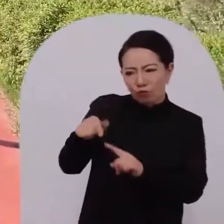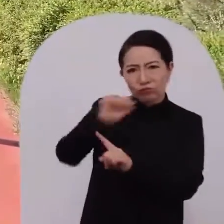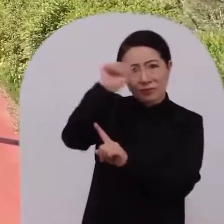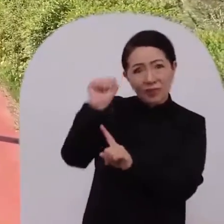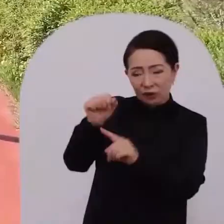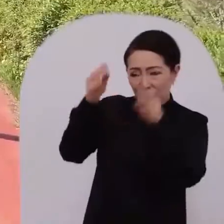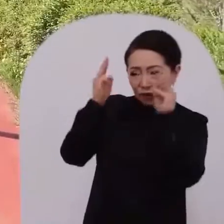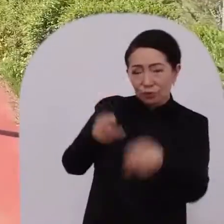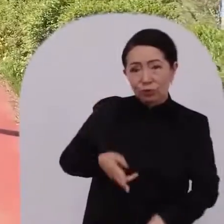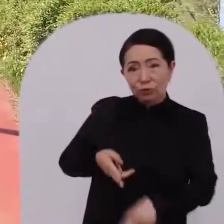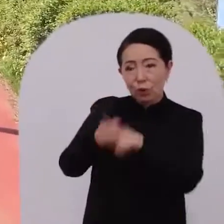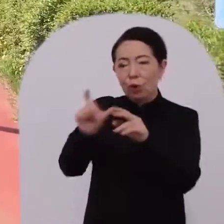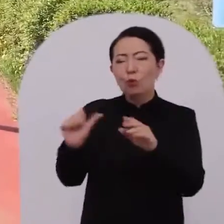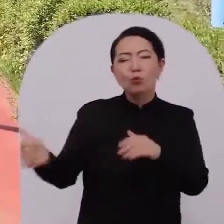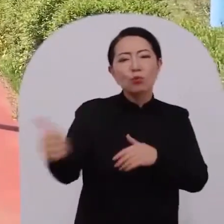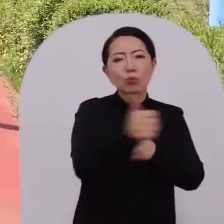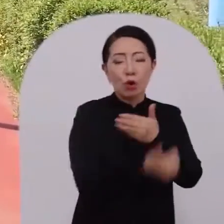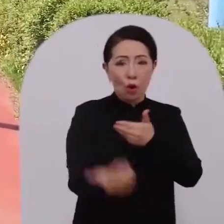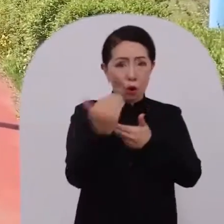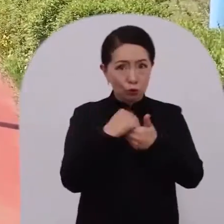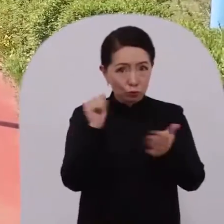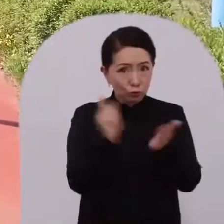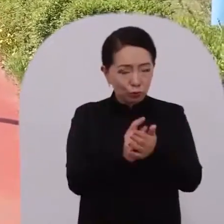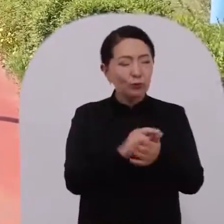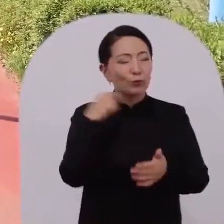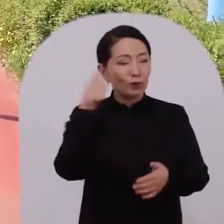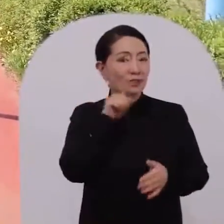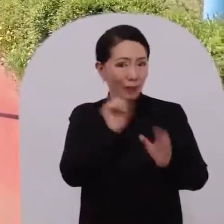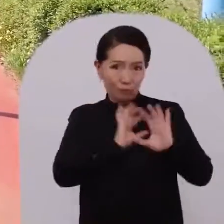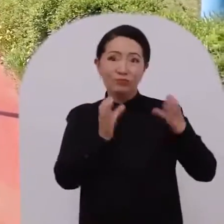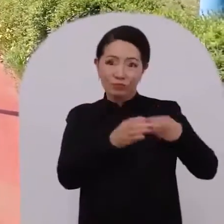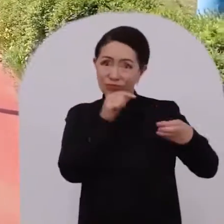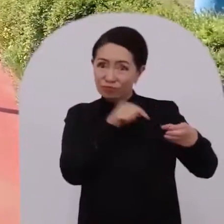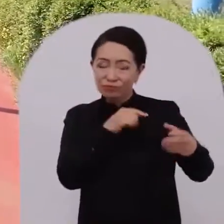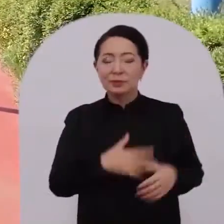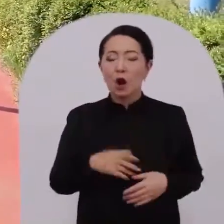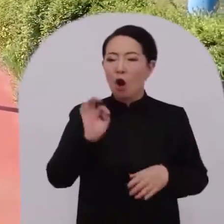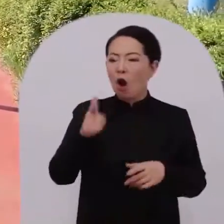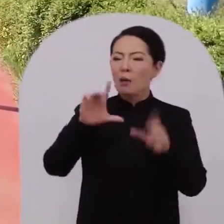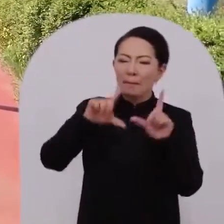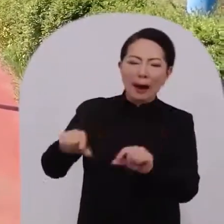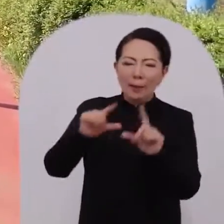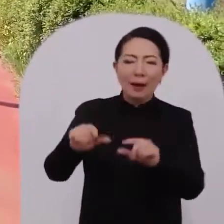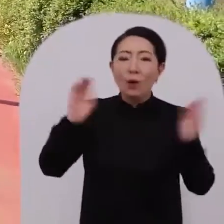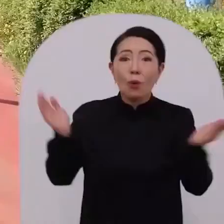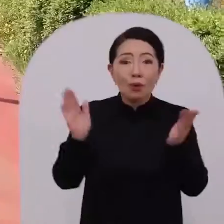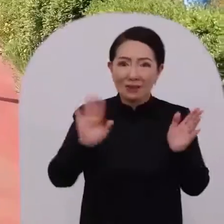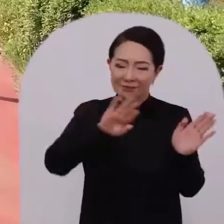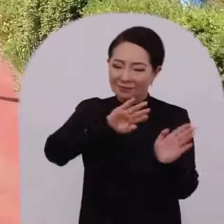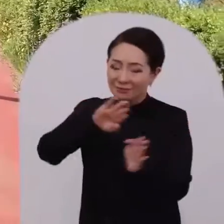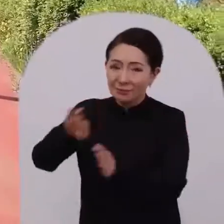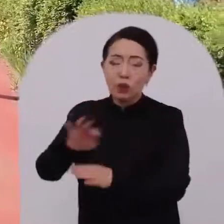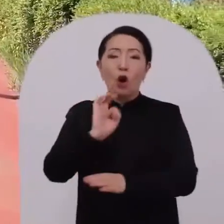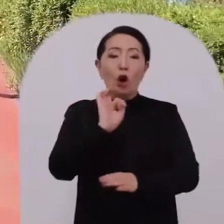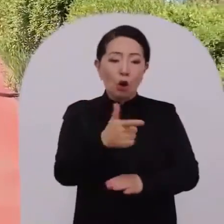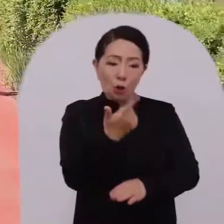асуудлыг шийдэхэд хүн бүрийн оролцоо чухал гэж боддог залуусын нэгэ. Тийм учраас хогоо багсгий, хогоо багсгий гэж